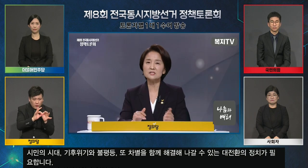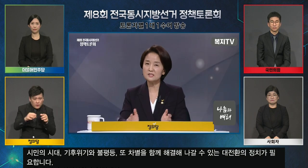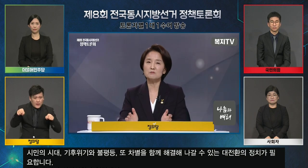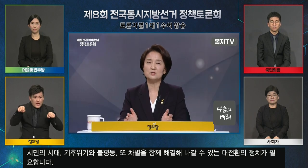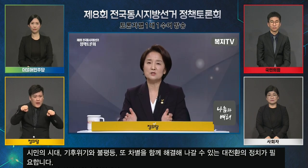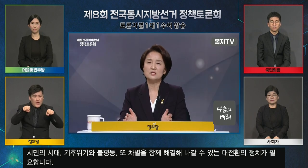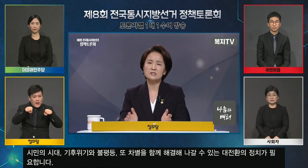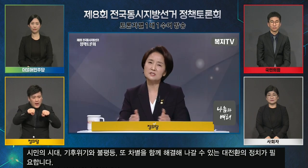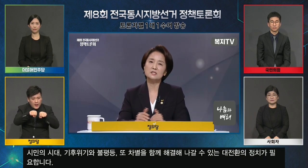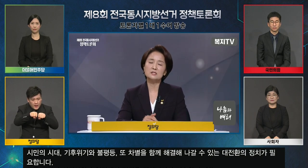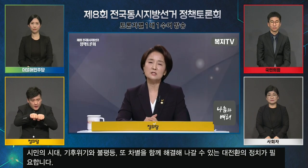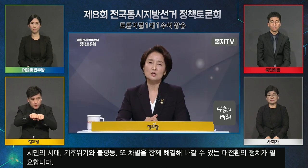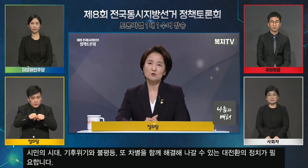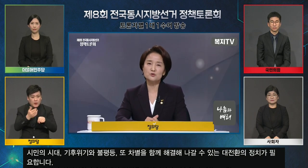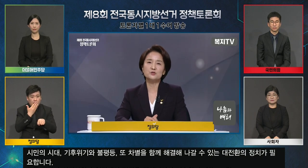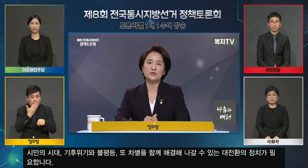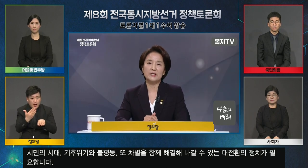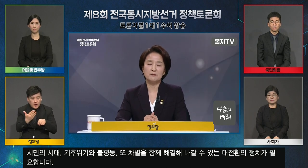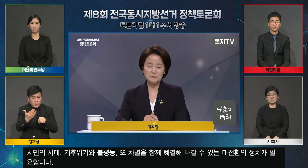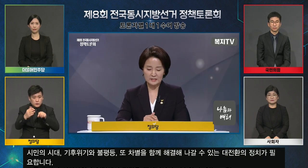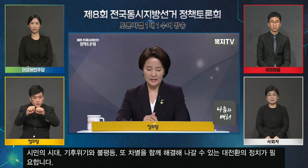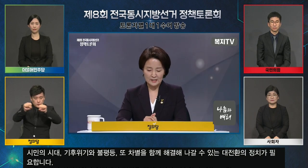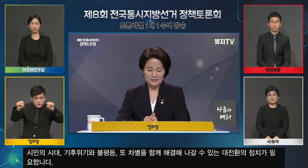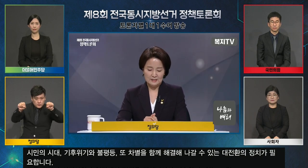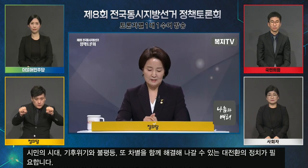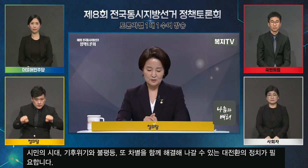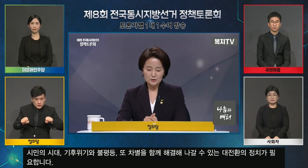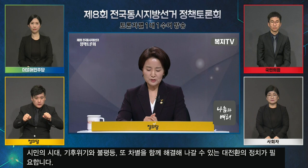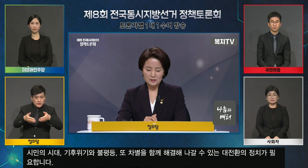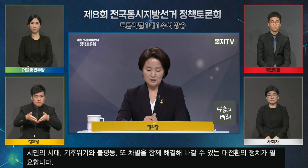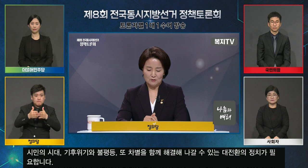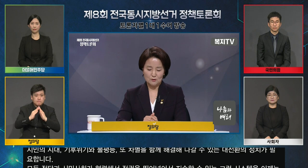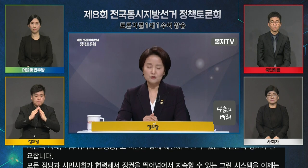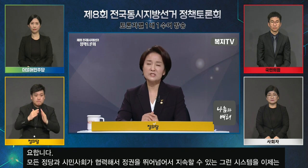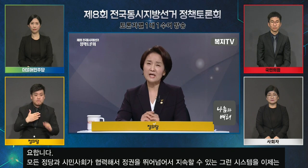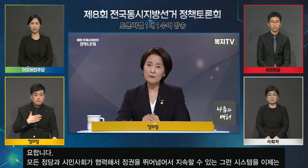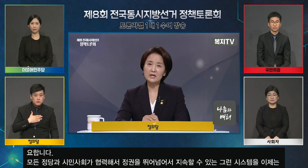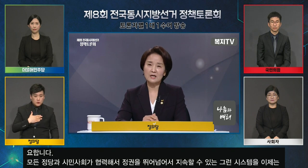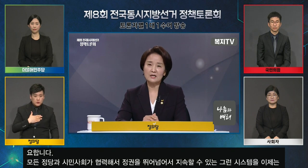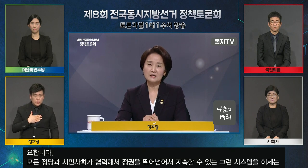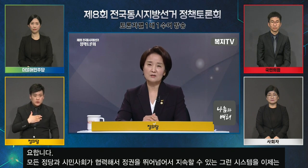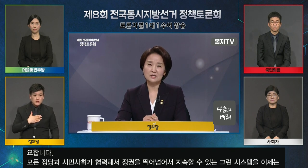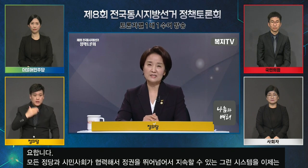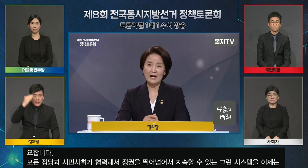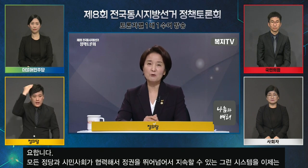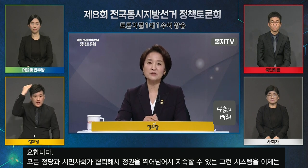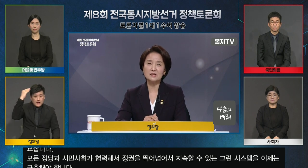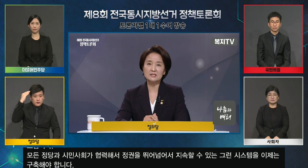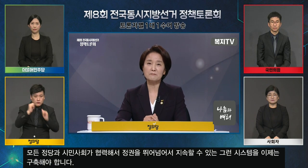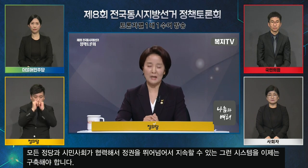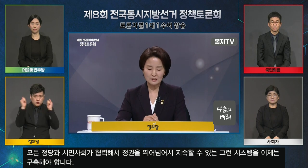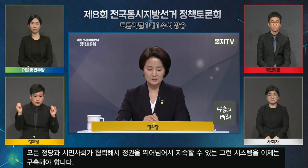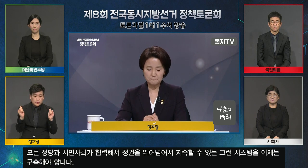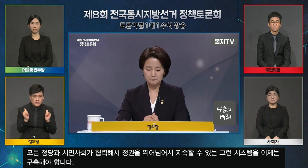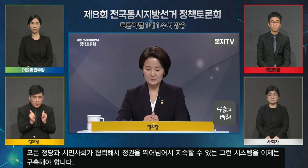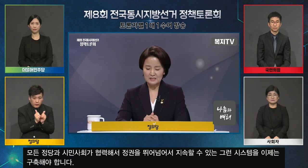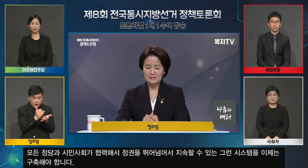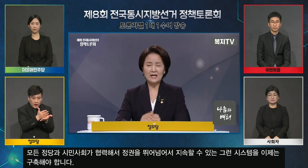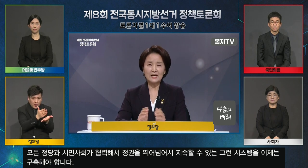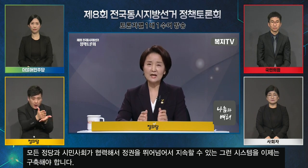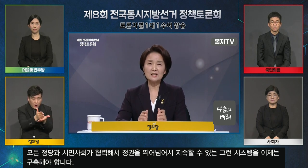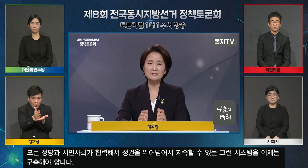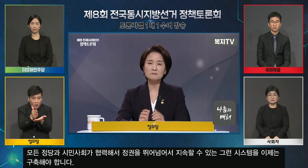그런 시스템을 이제는 구축해야 합니다. 저는 우리 사회가 이렇게 다원화된 만큼